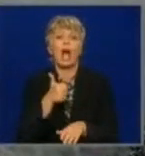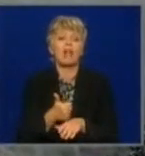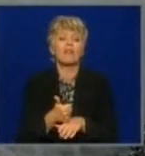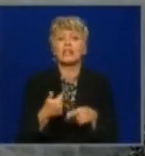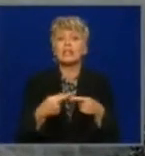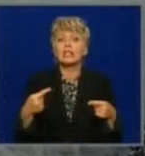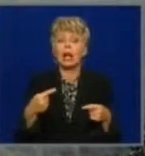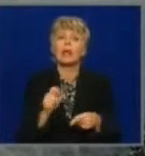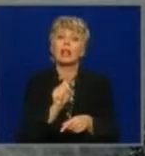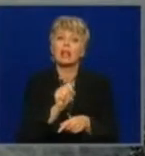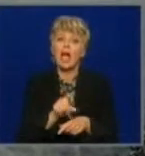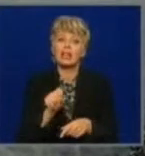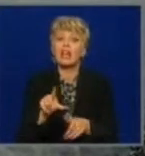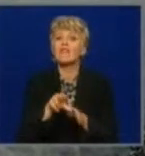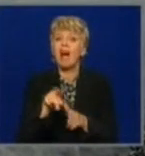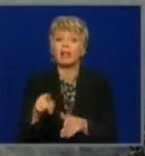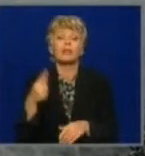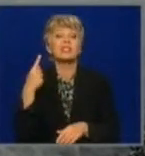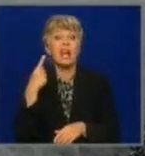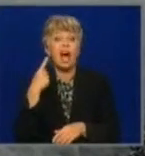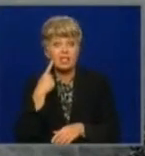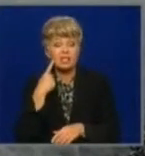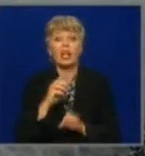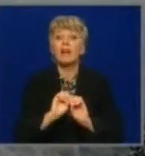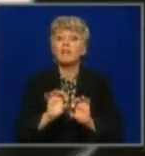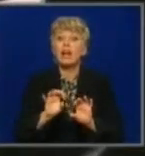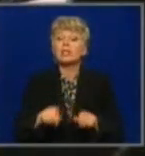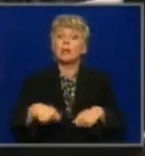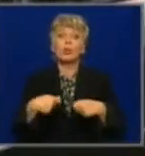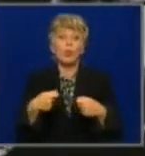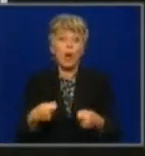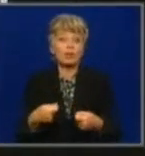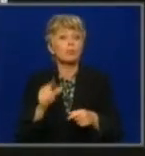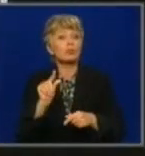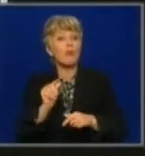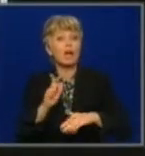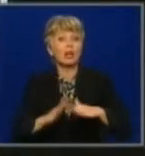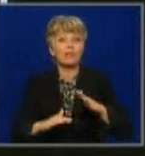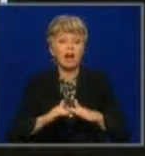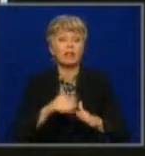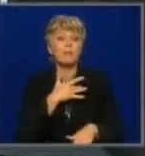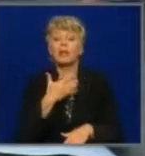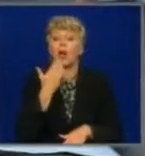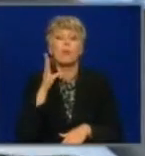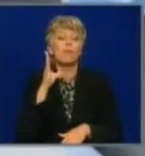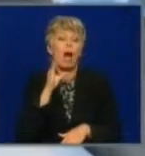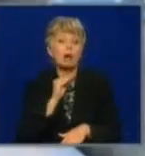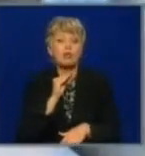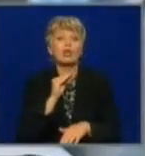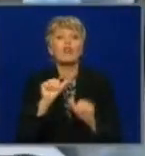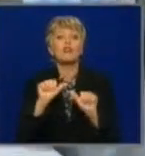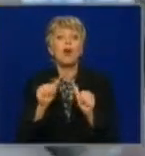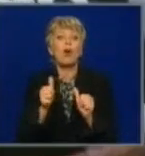likt vēlētājiem sevi sadzirdēt. Tiesa vēstījums, kas tiks nodots, būs mazāk kvalitatīvs, partijas nav paguvušas skaidri formulēt